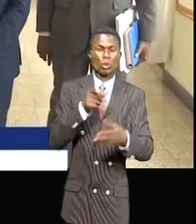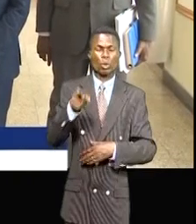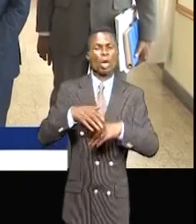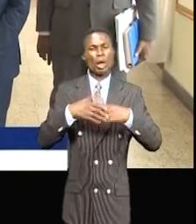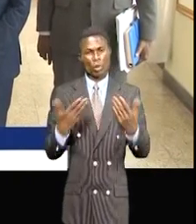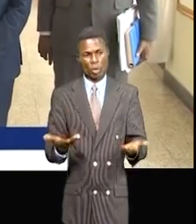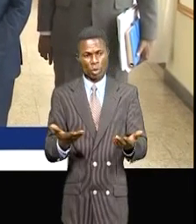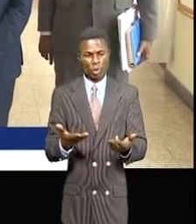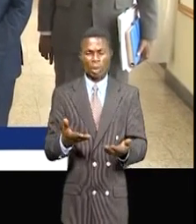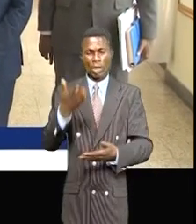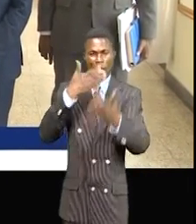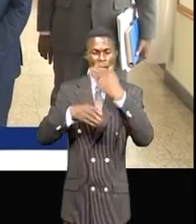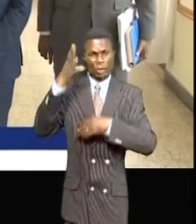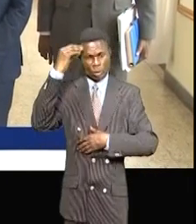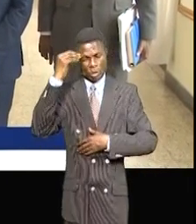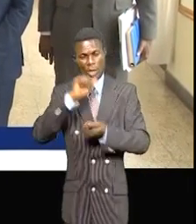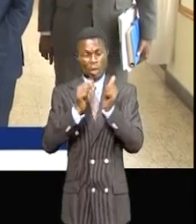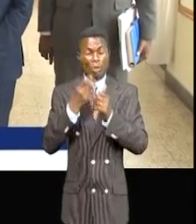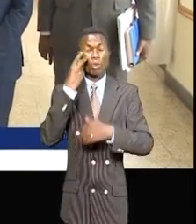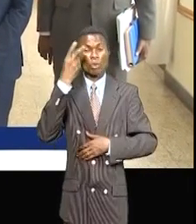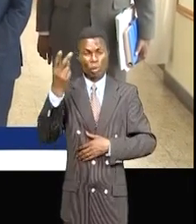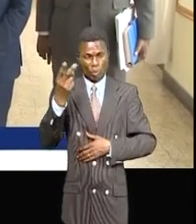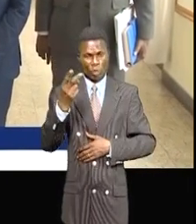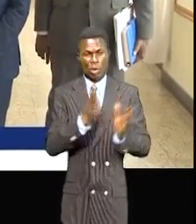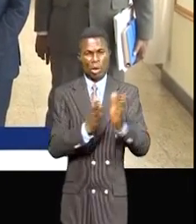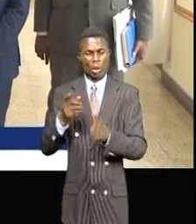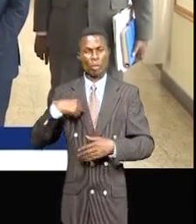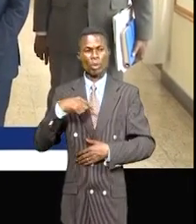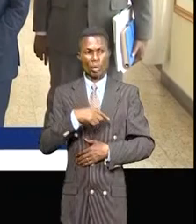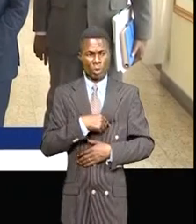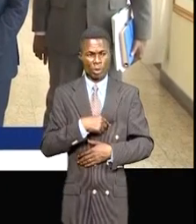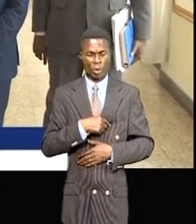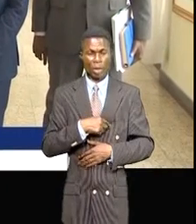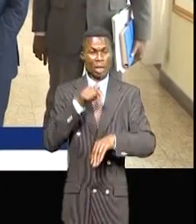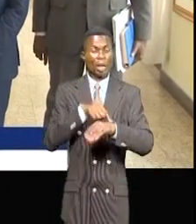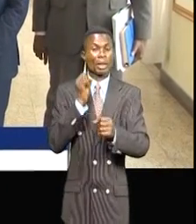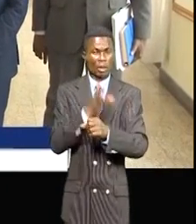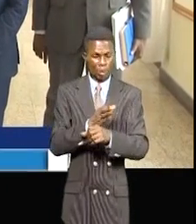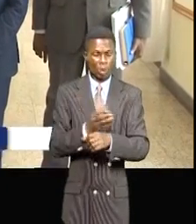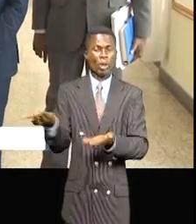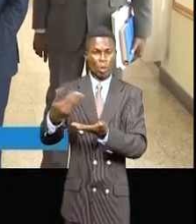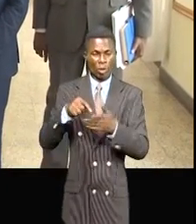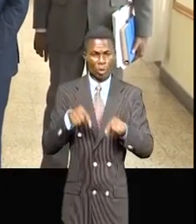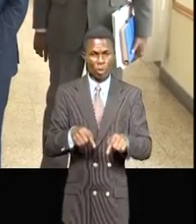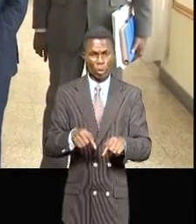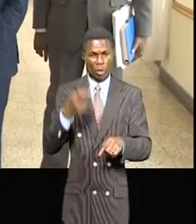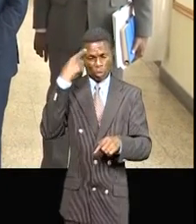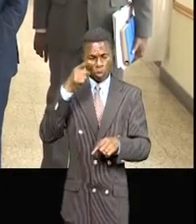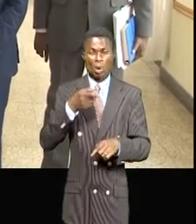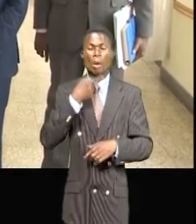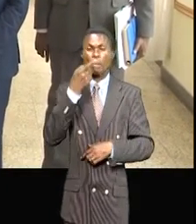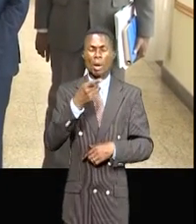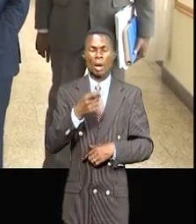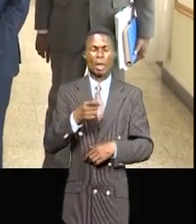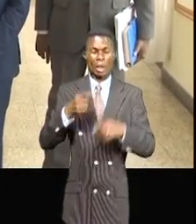la haute chambre dans une certaine vision qui l'a déclinée devant nous. Et le moment venu, on va revenir pour dire c'est ce